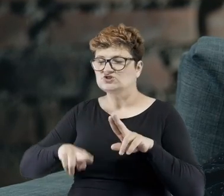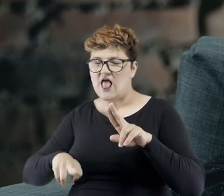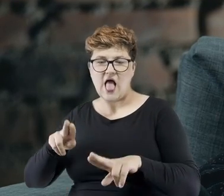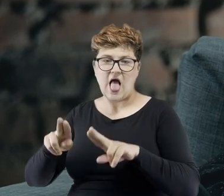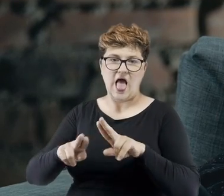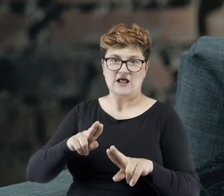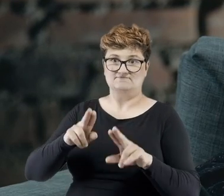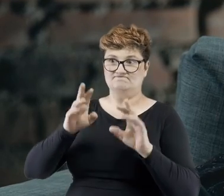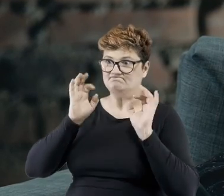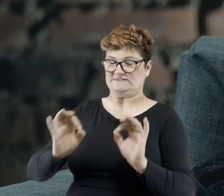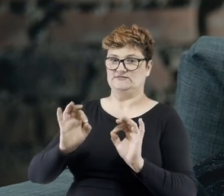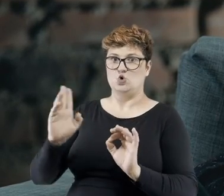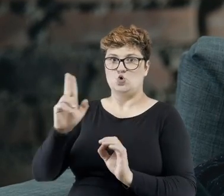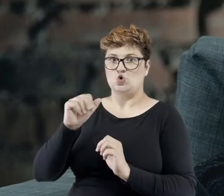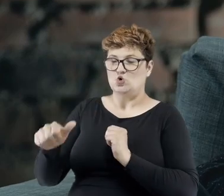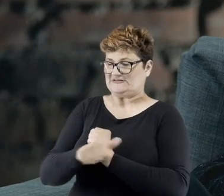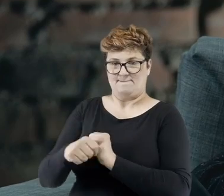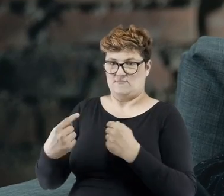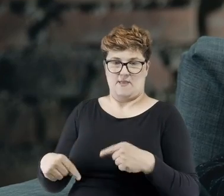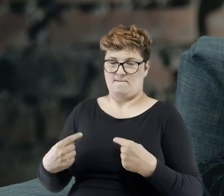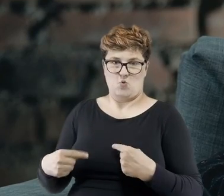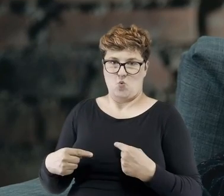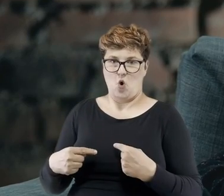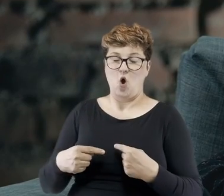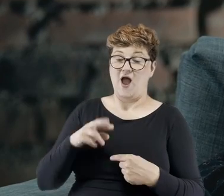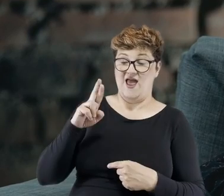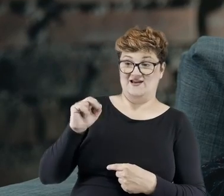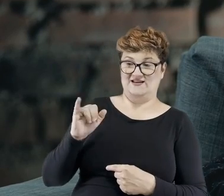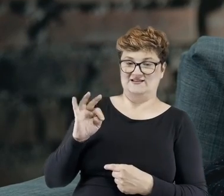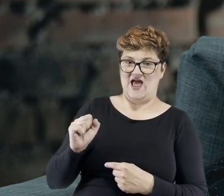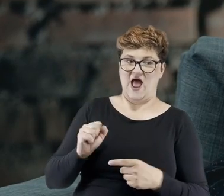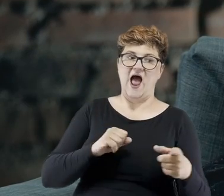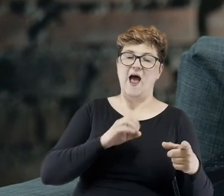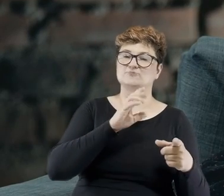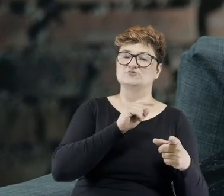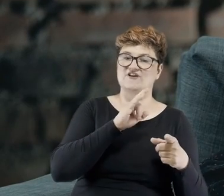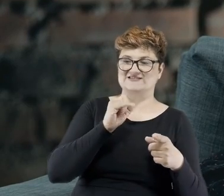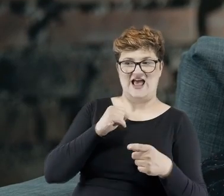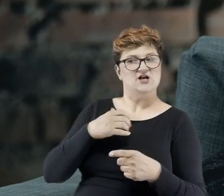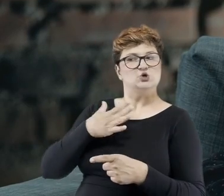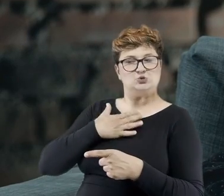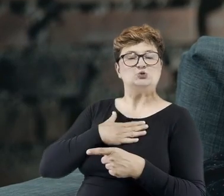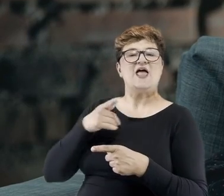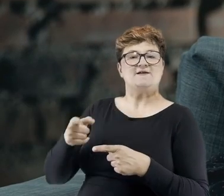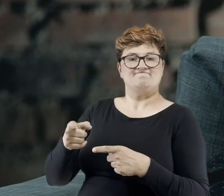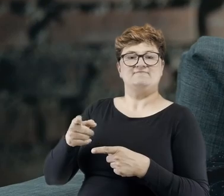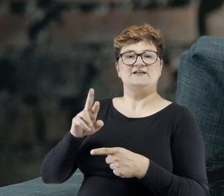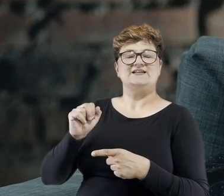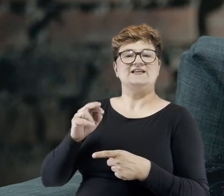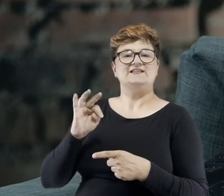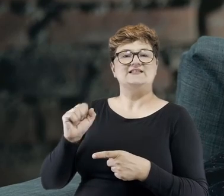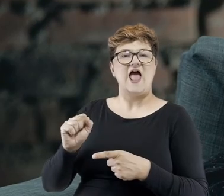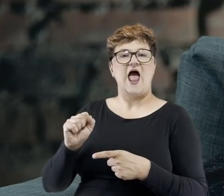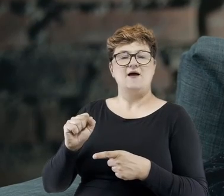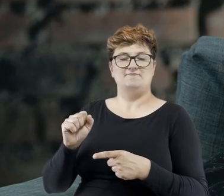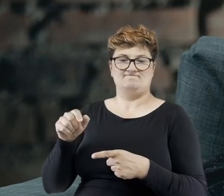do końca właściwie nie ustalono, kto zabił. I Rita i Stanisława Przybyszewska była przekonana o tym, że